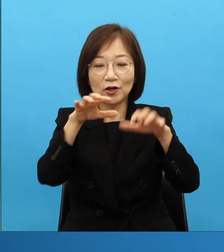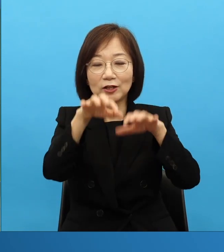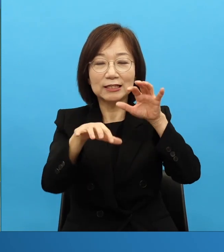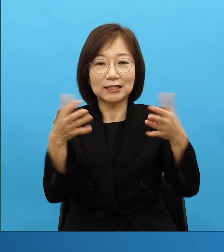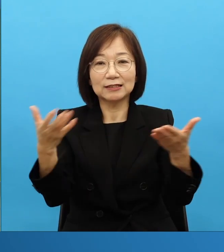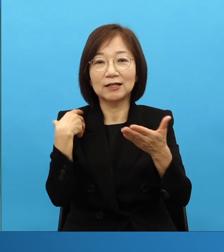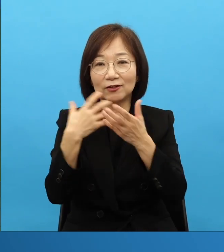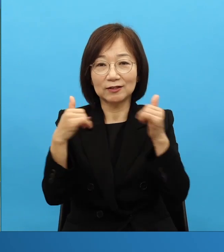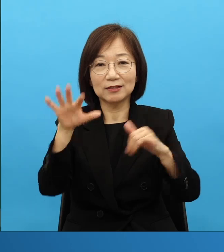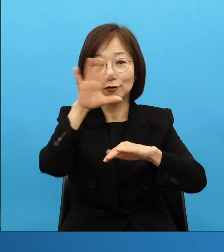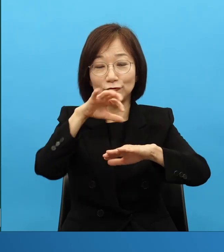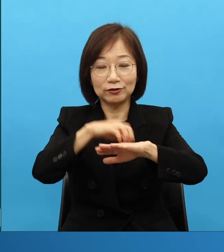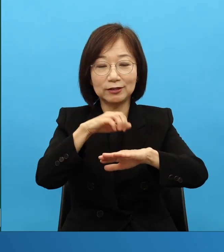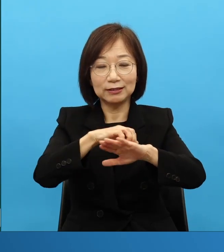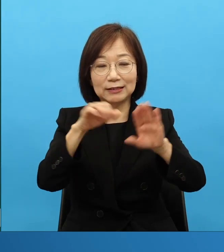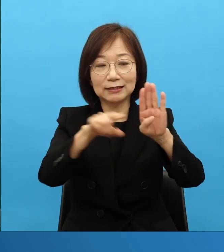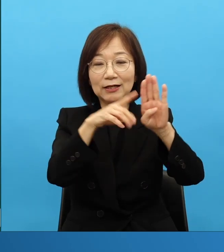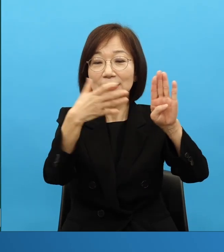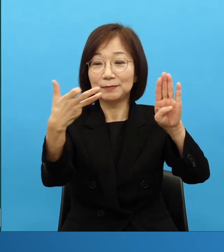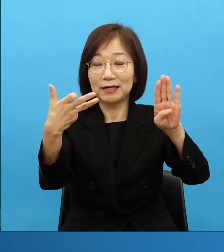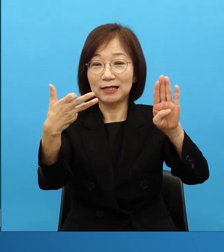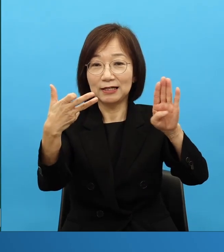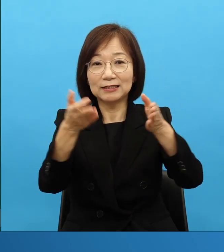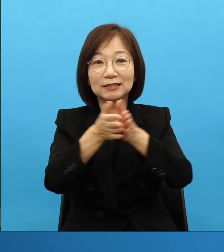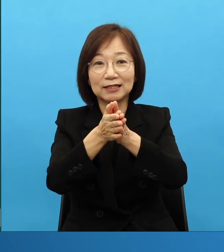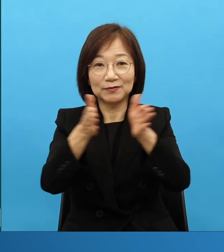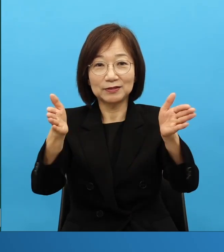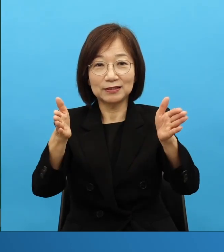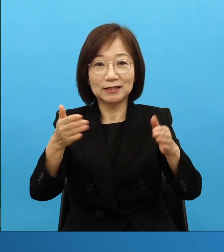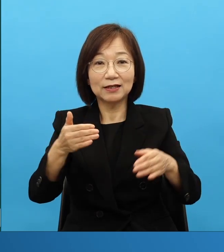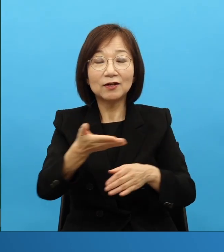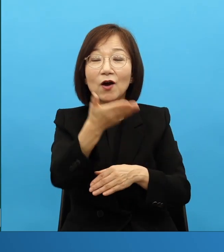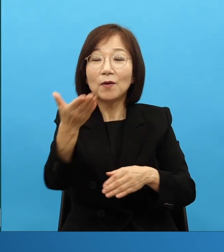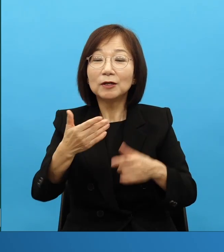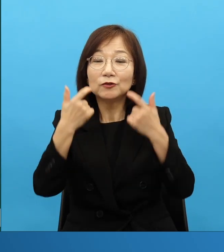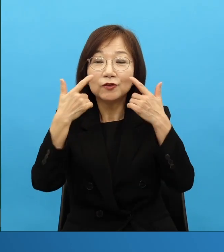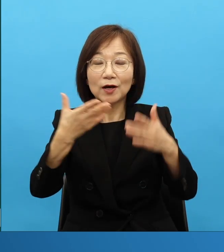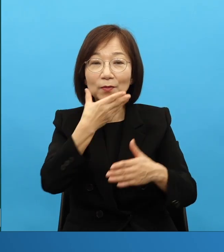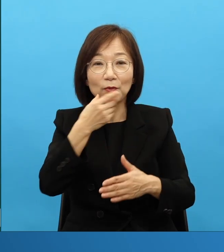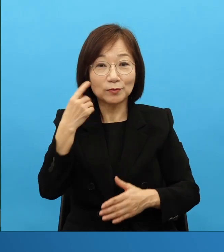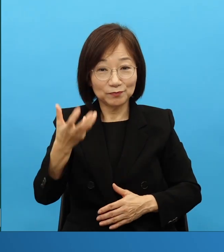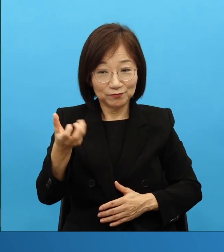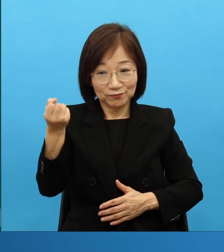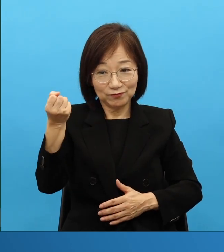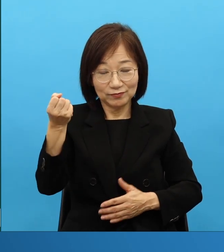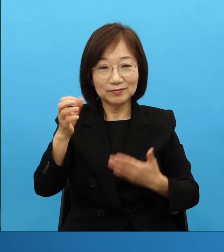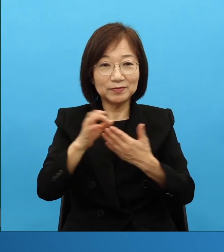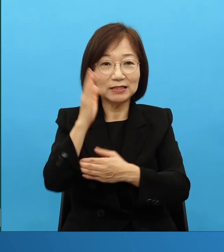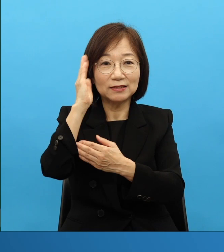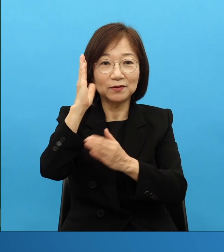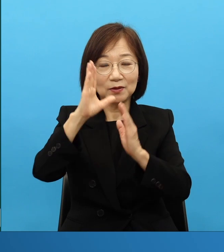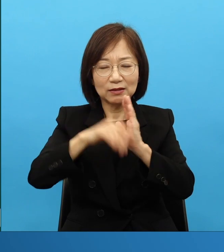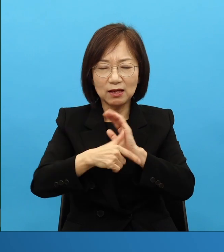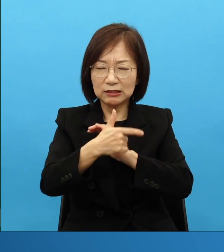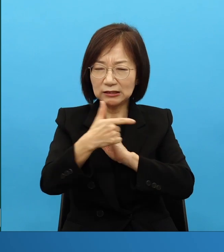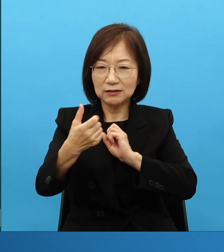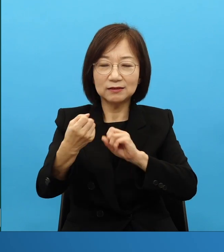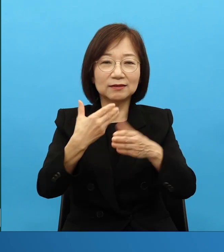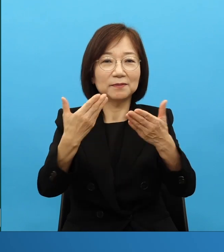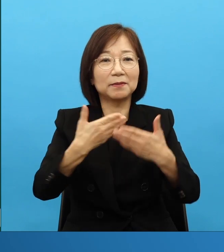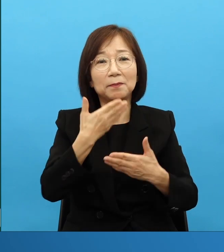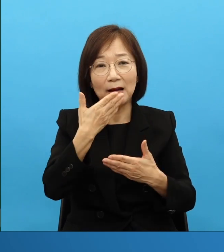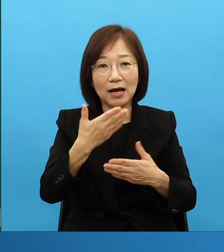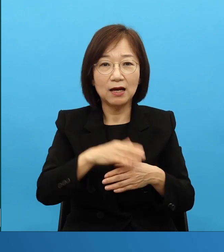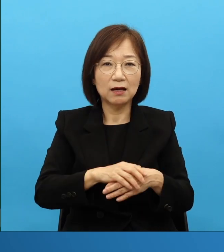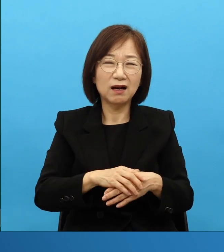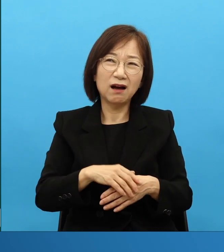RUTC에서 열립니다. 여러분이 정확한 복음이 내게 있으면 설교 들으면서요 굉장한 응답을 받습니다. 우리